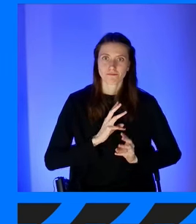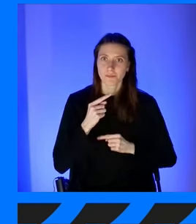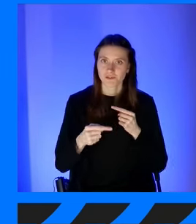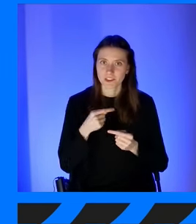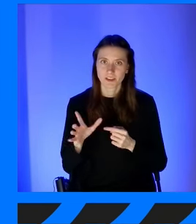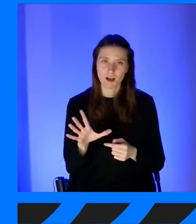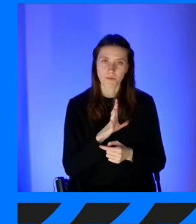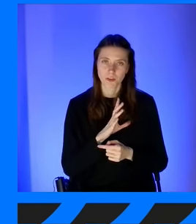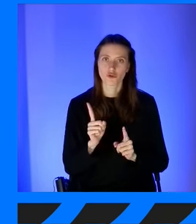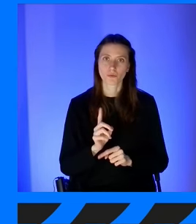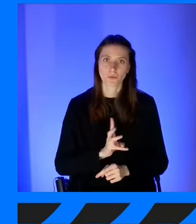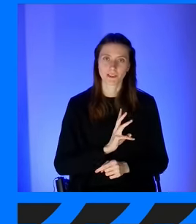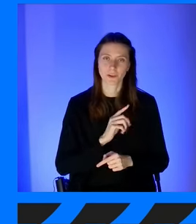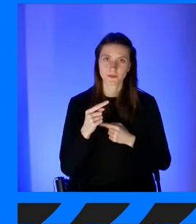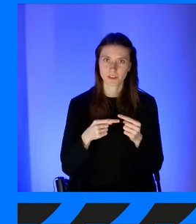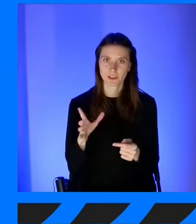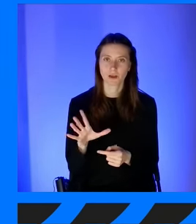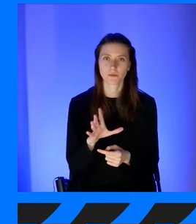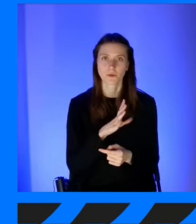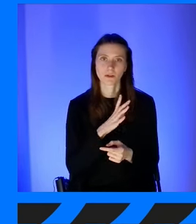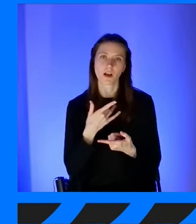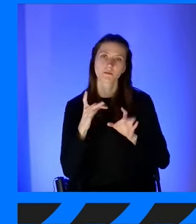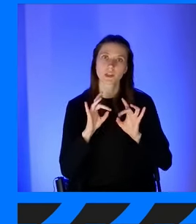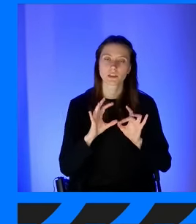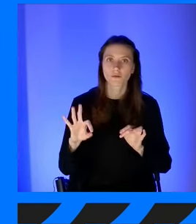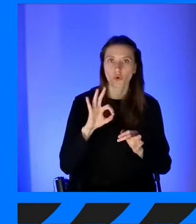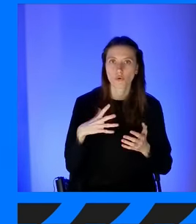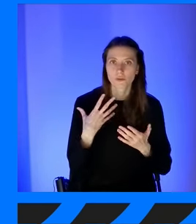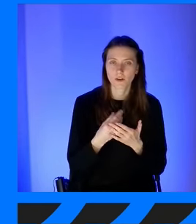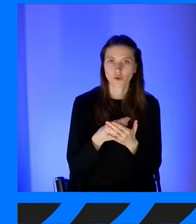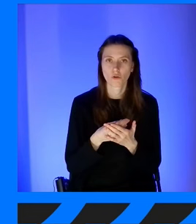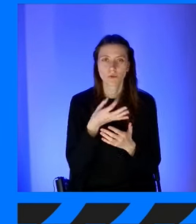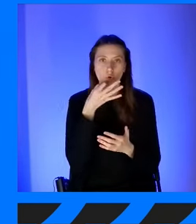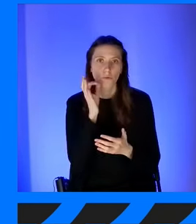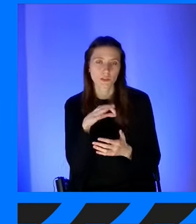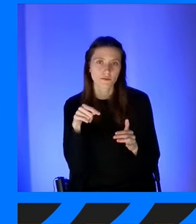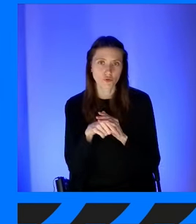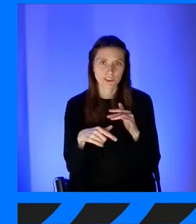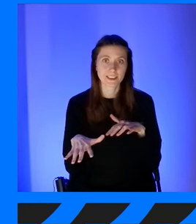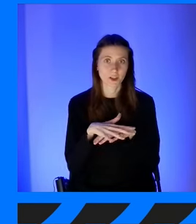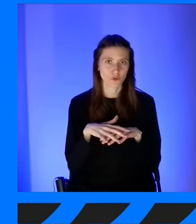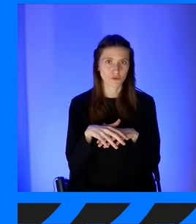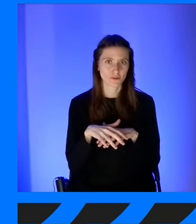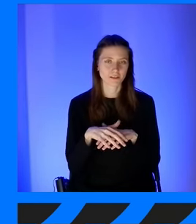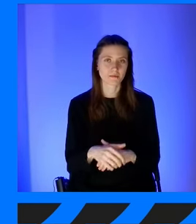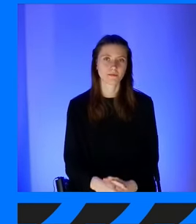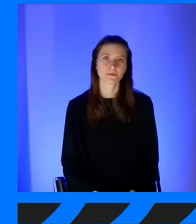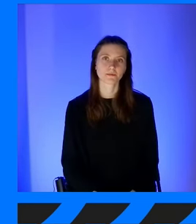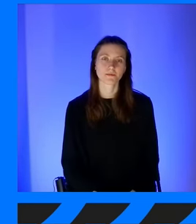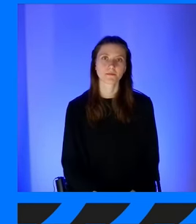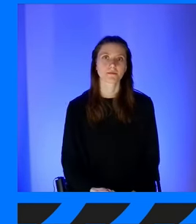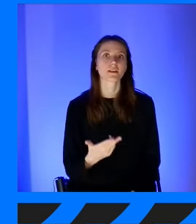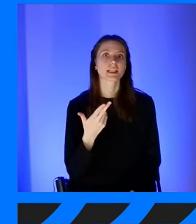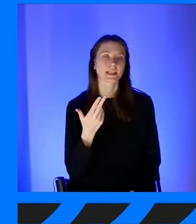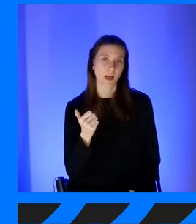была мотивация делиться опытом в этом сообществе да Самое